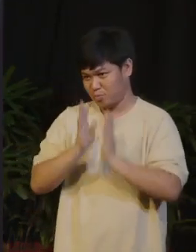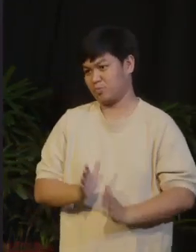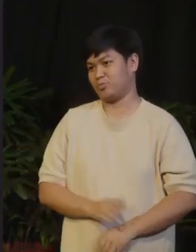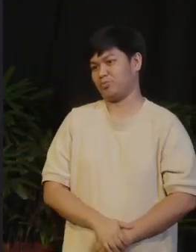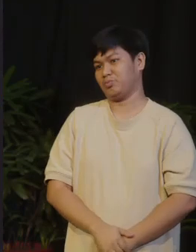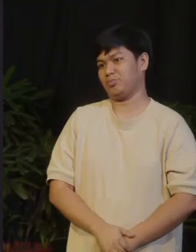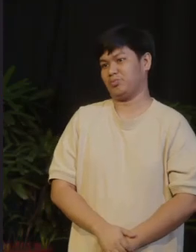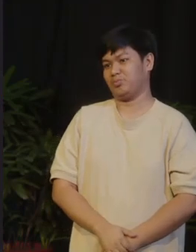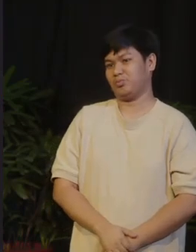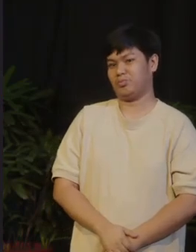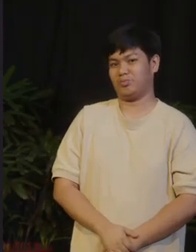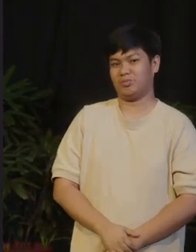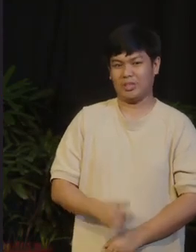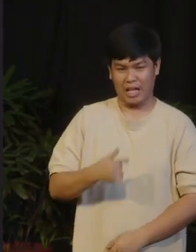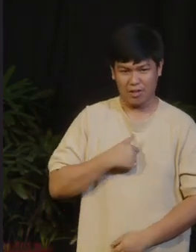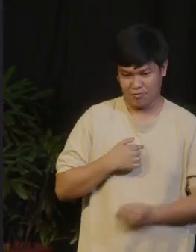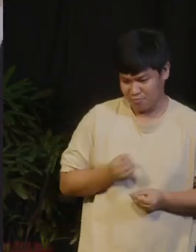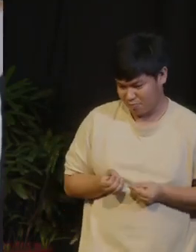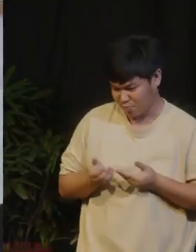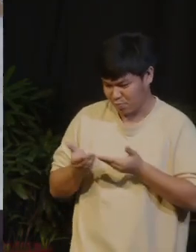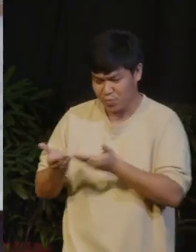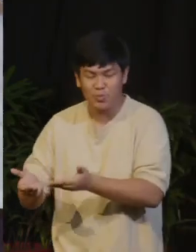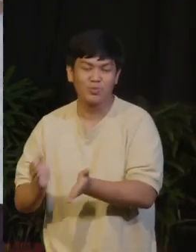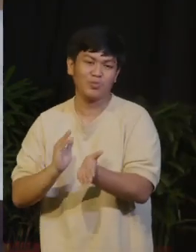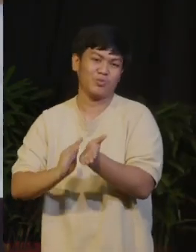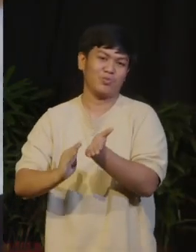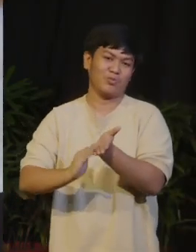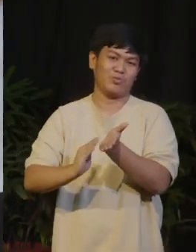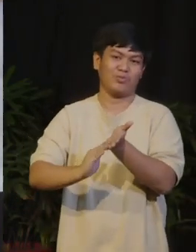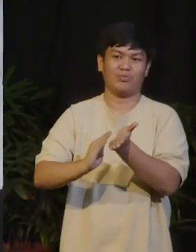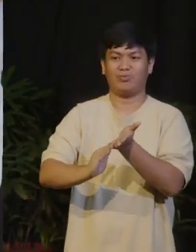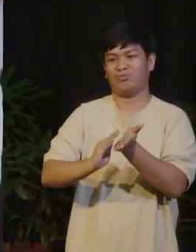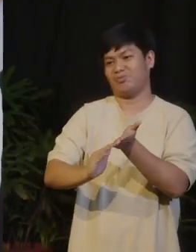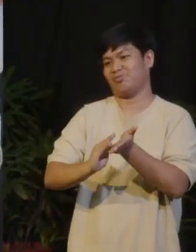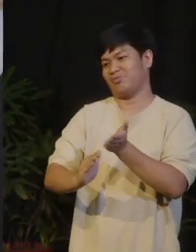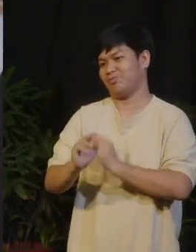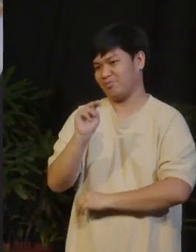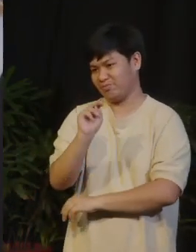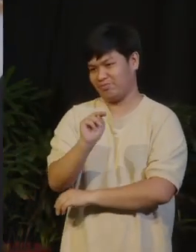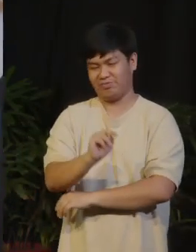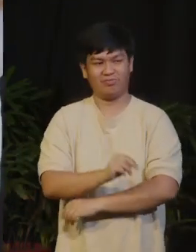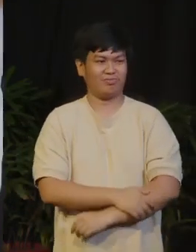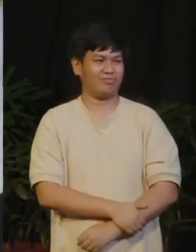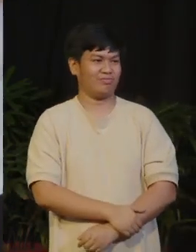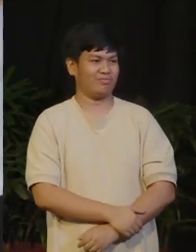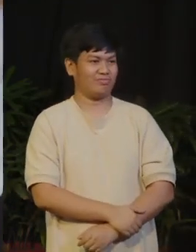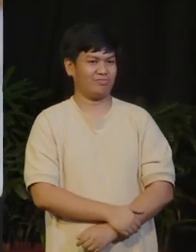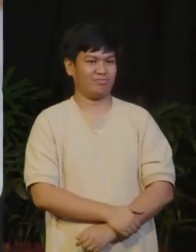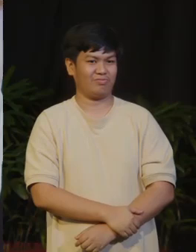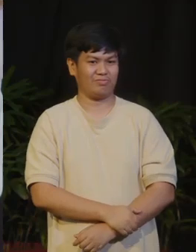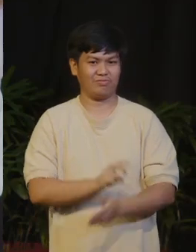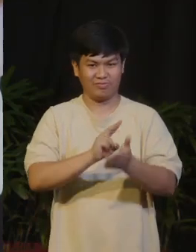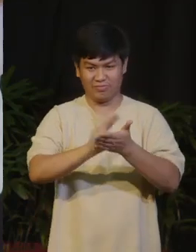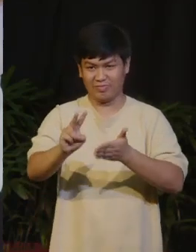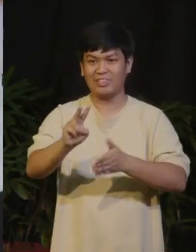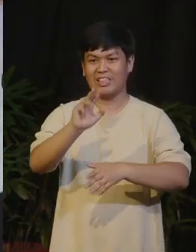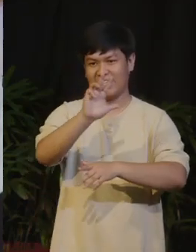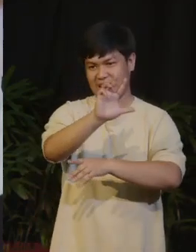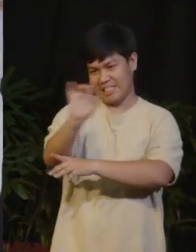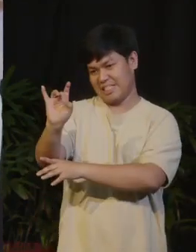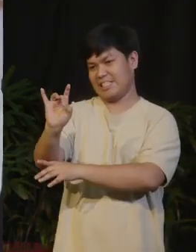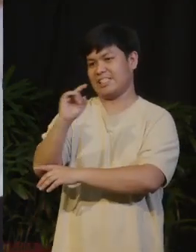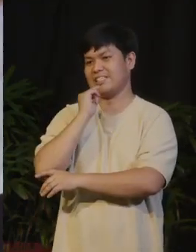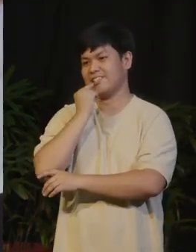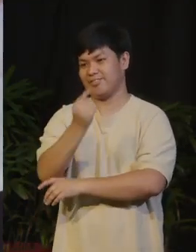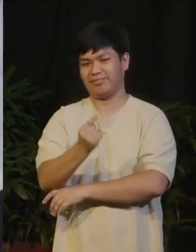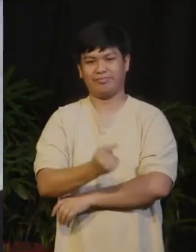Maging mapagbigay tayo sa pagpapatawad sa ating kapwa. Yun ang sinasabi ng verse 38.